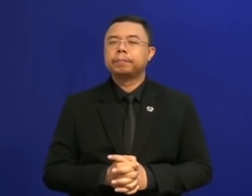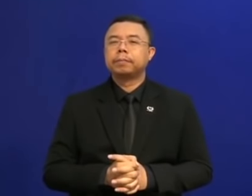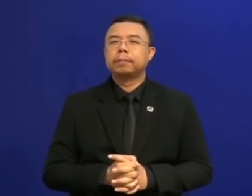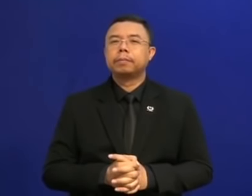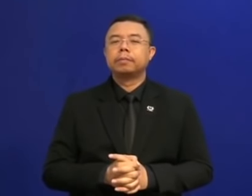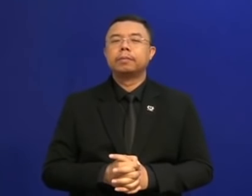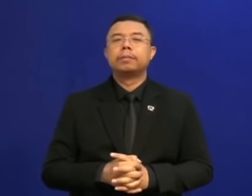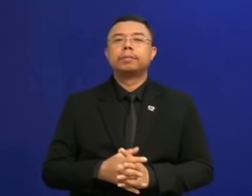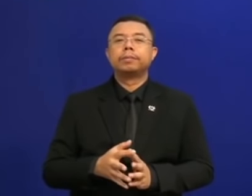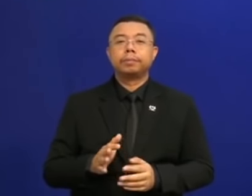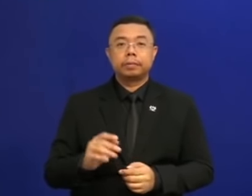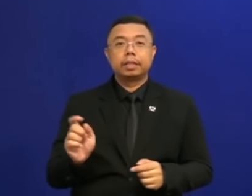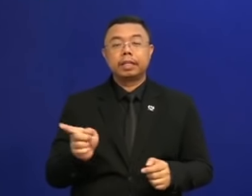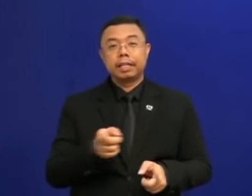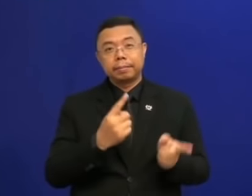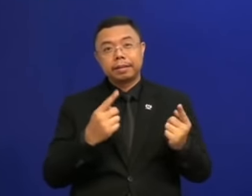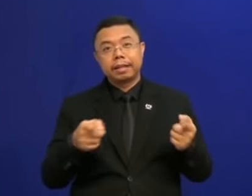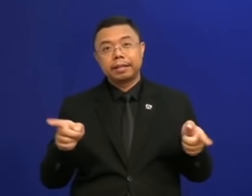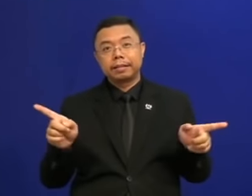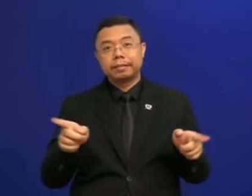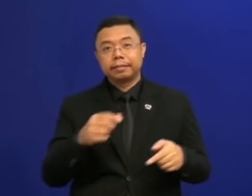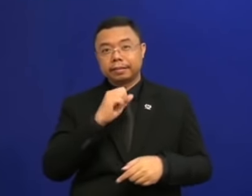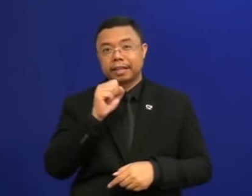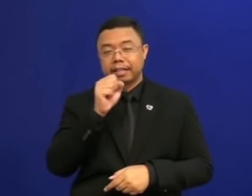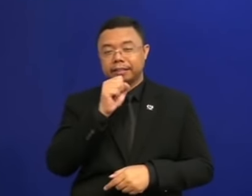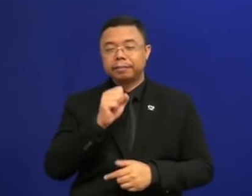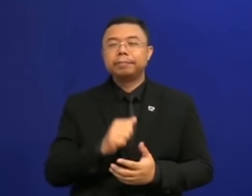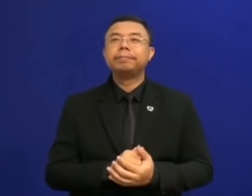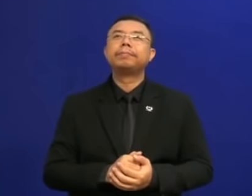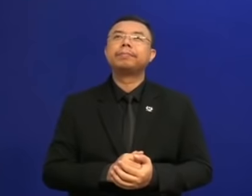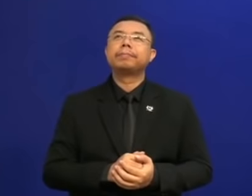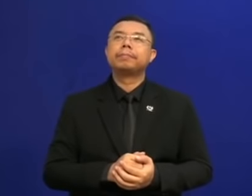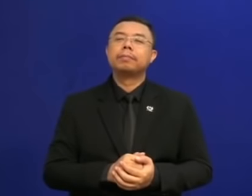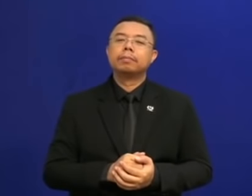Ku menanti fajar pagi.